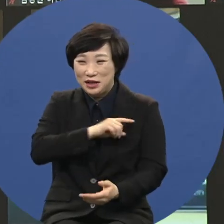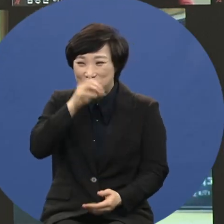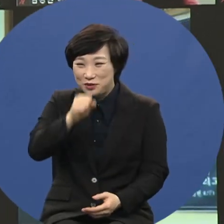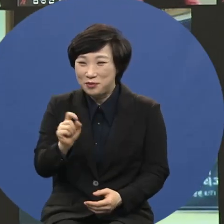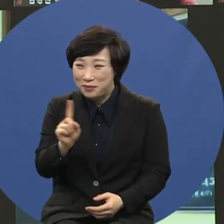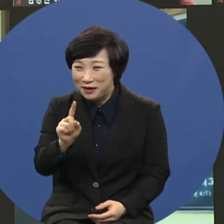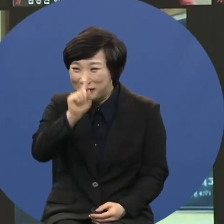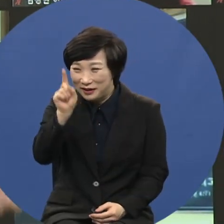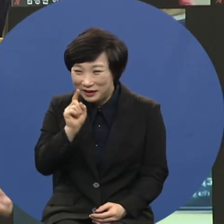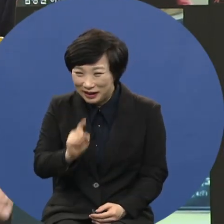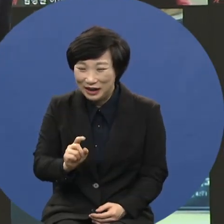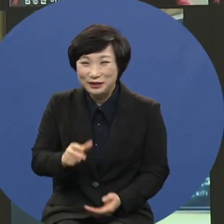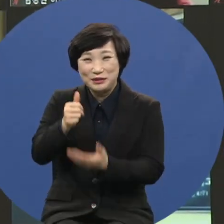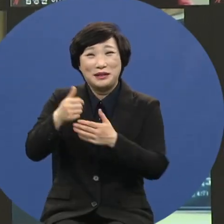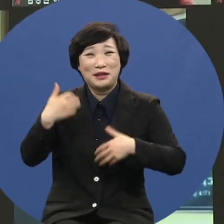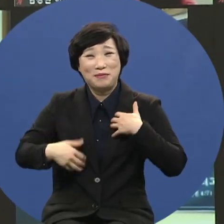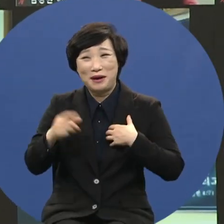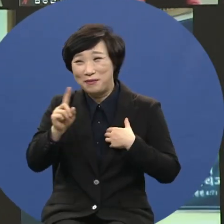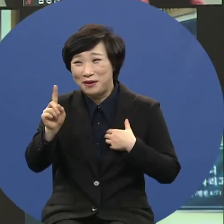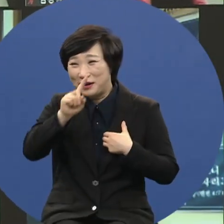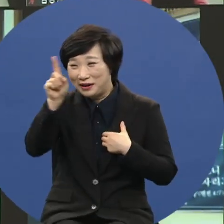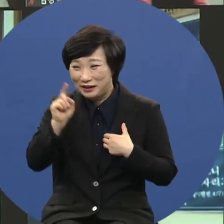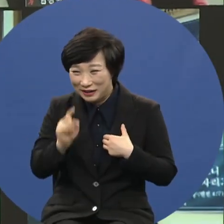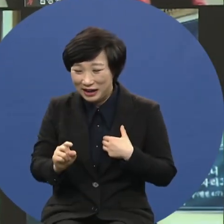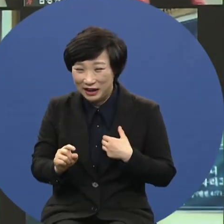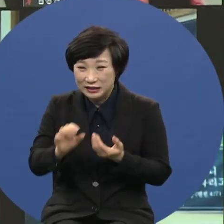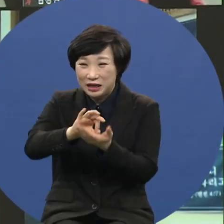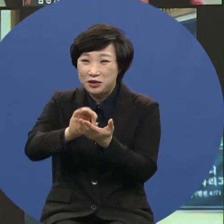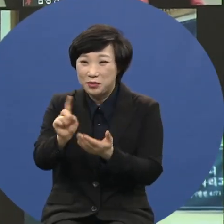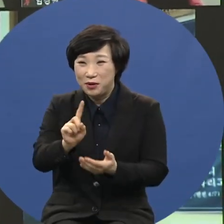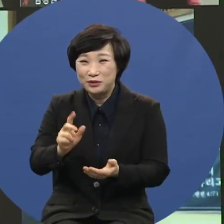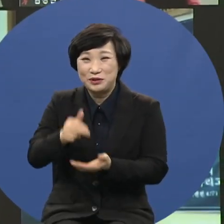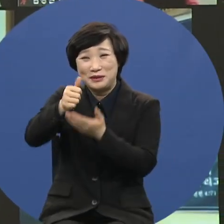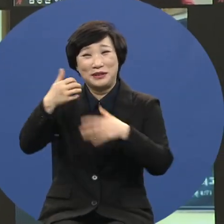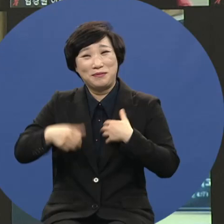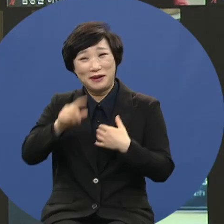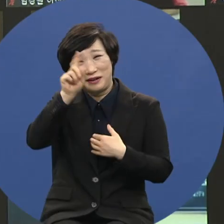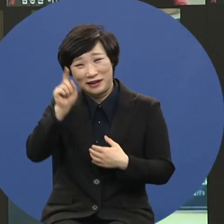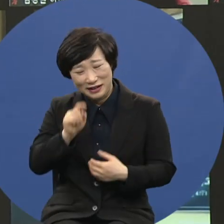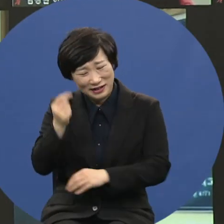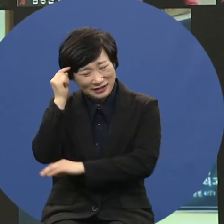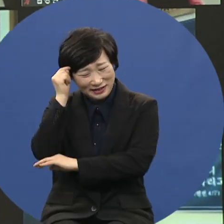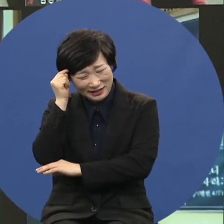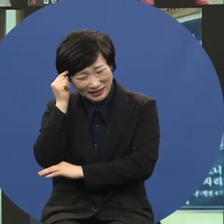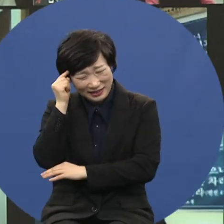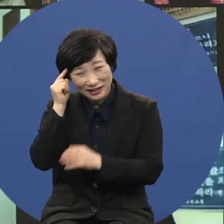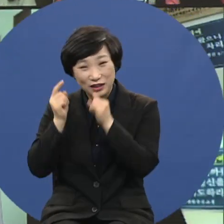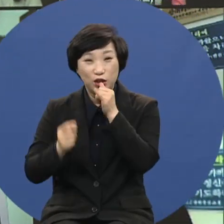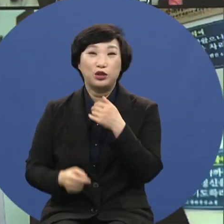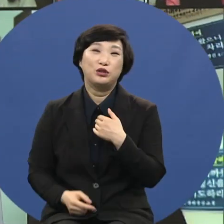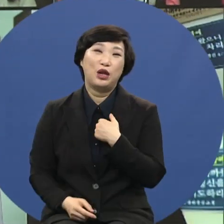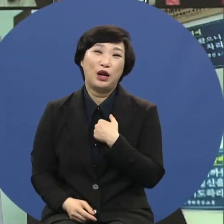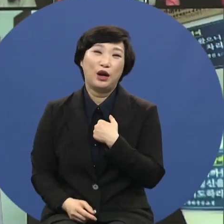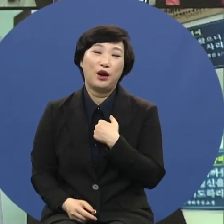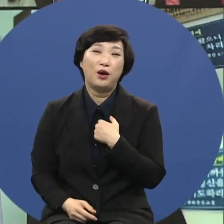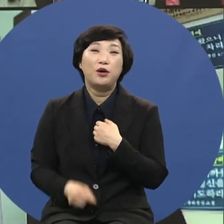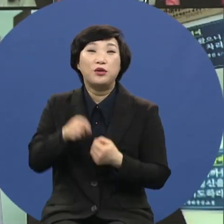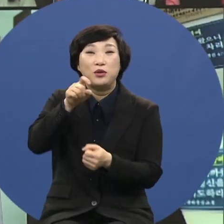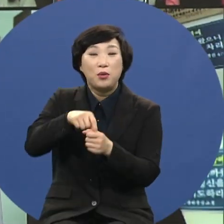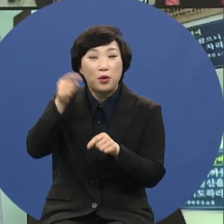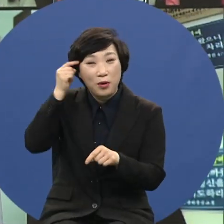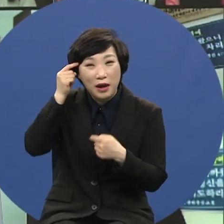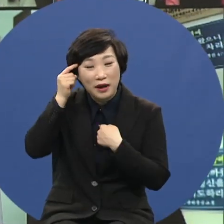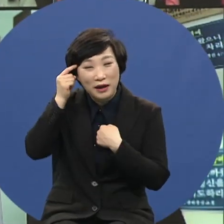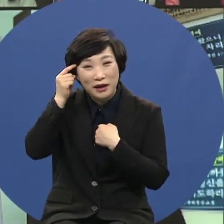어떻게 해야 주님이 기뻐하실까? 어떻게 사용하는 것이 주님이 기뻐하실까? 이렇게 생각하는 내용이 뭐요?